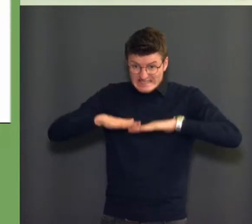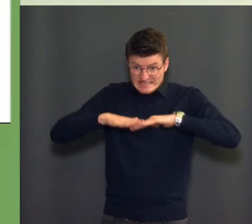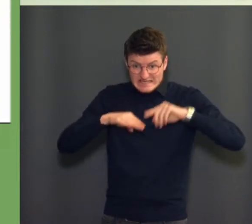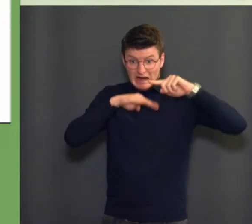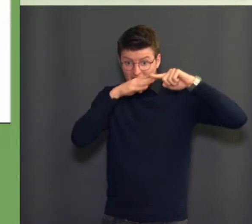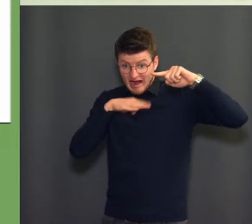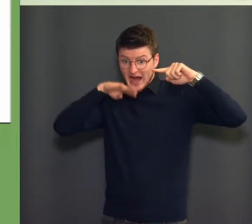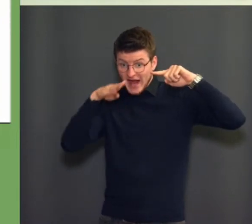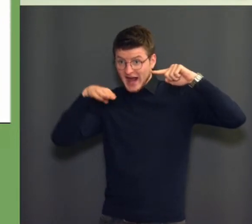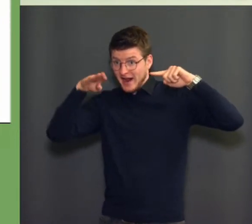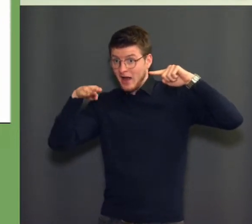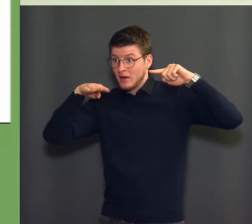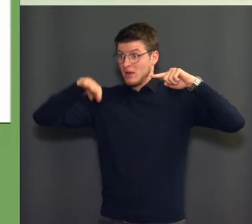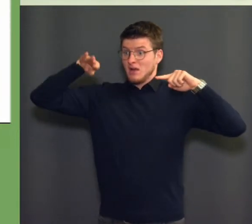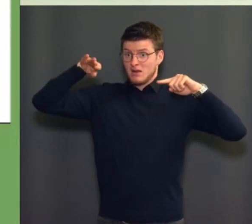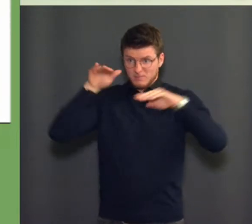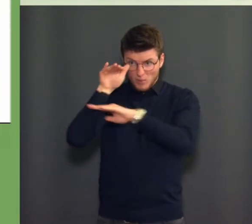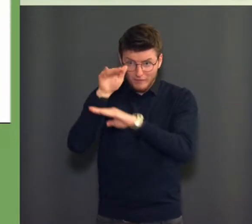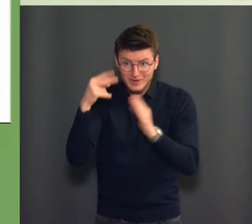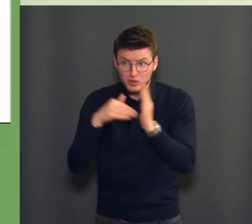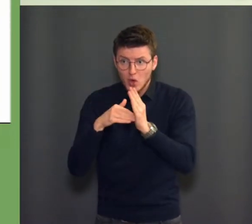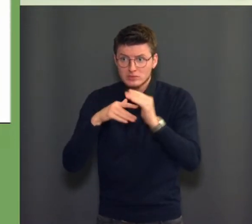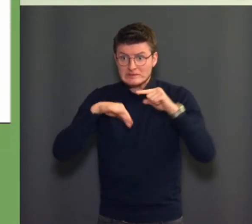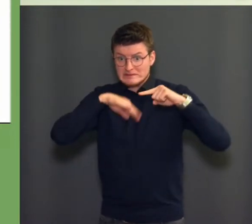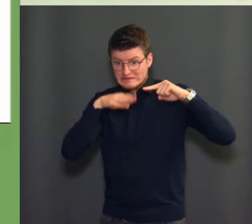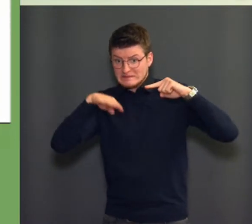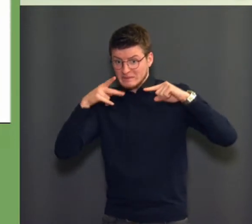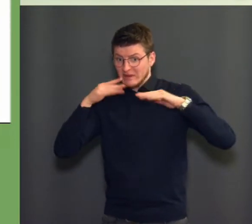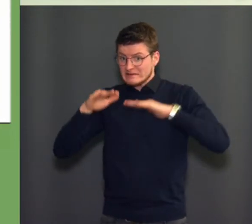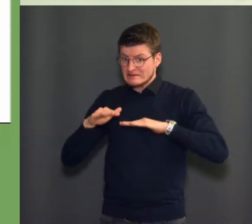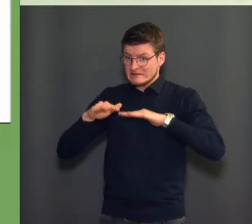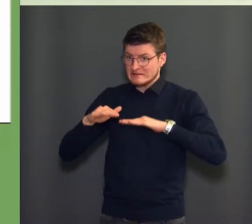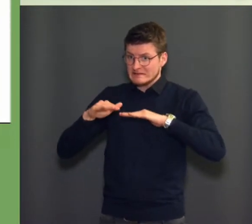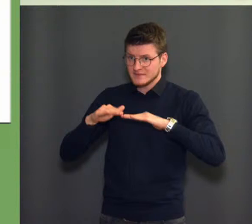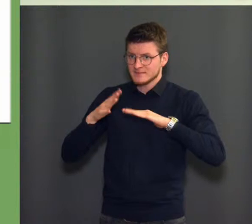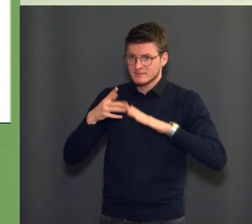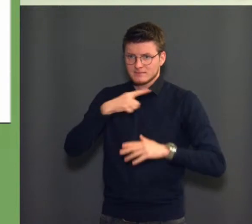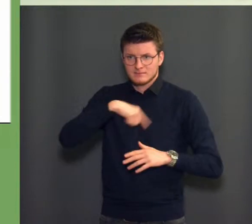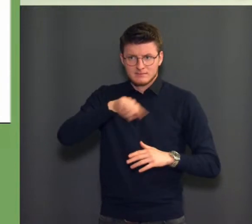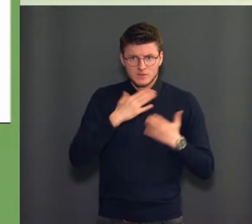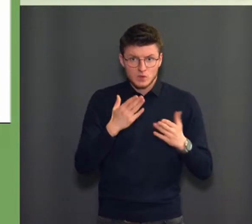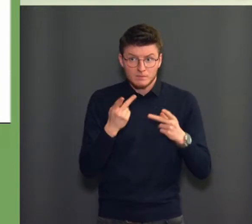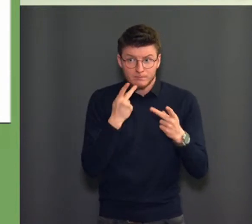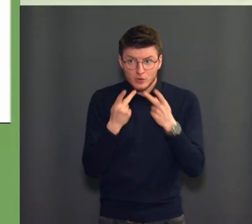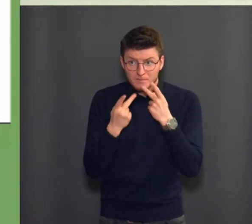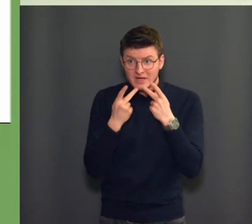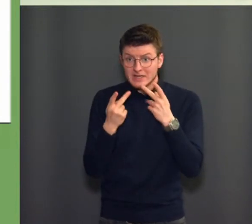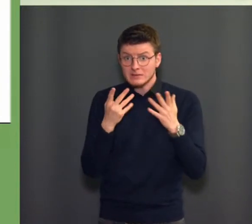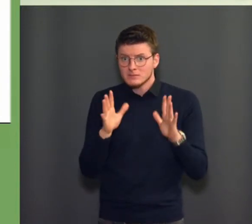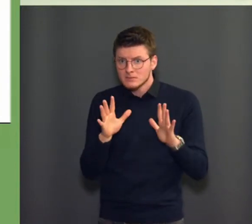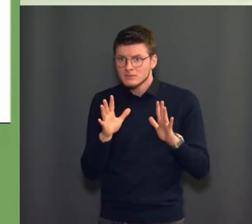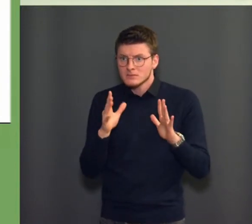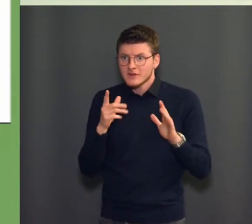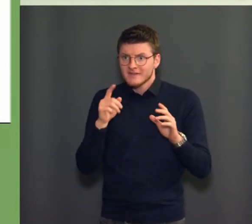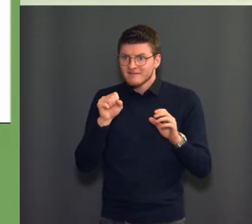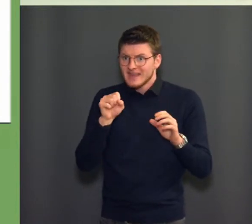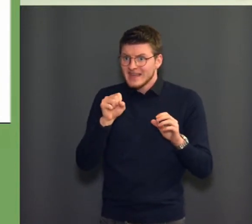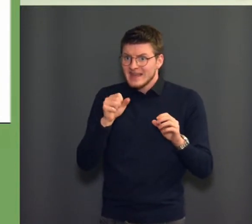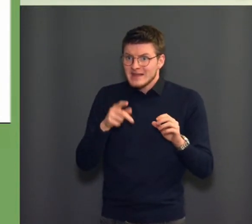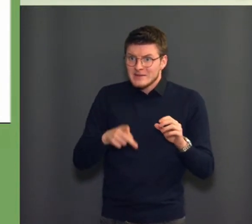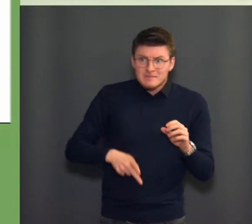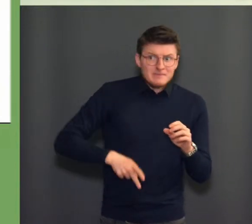intensieve zorgen dan bijvoorbeeld tijdens de eerste en de tweede golf. Dat is ook belangrijk, want er is heel wat uitgestelde zorg die nog